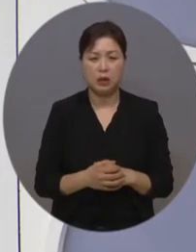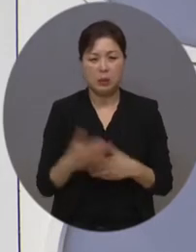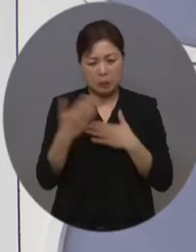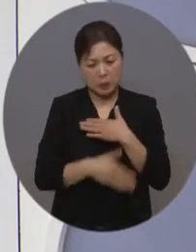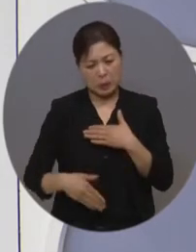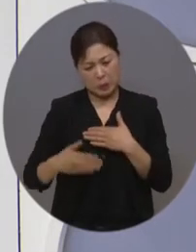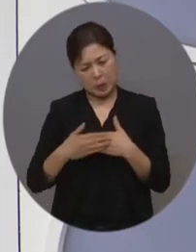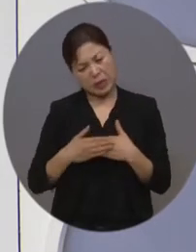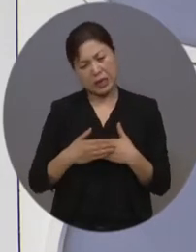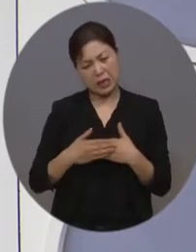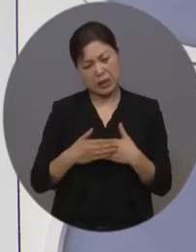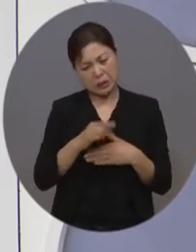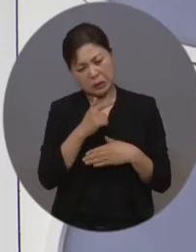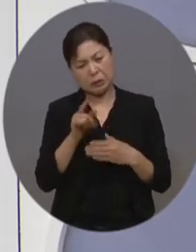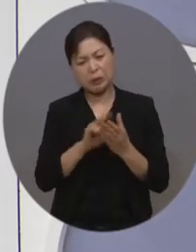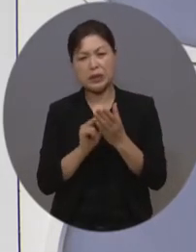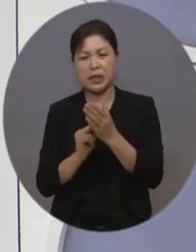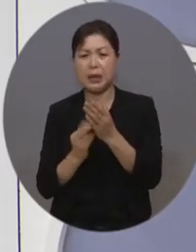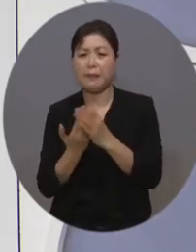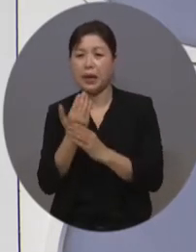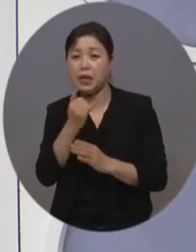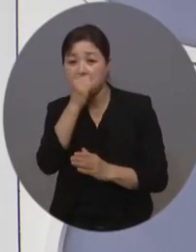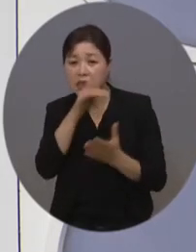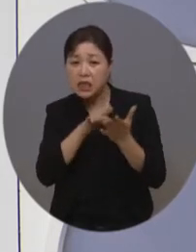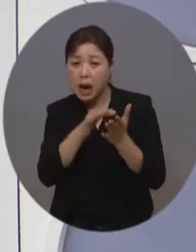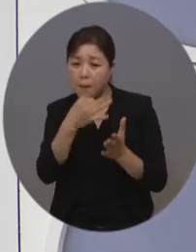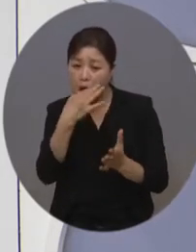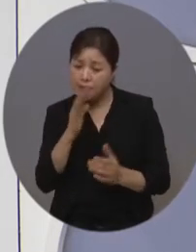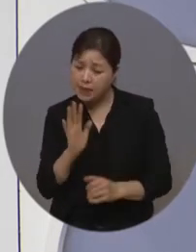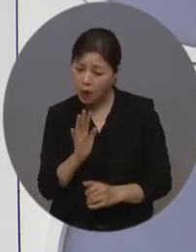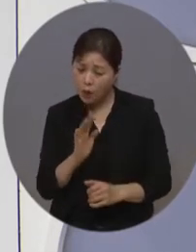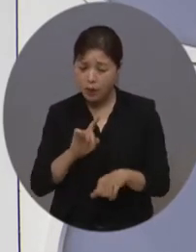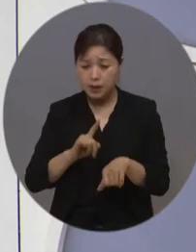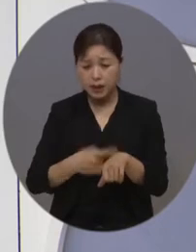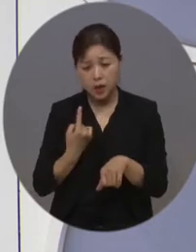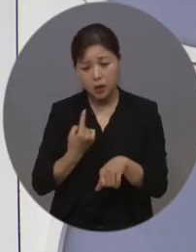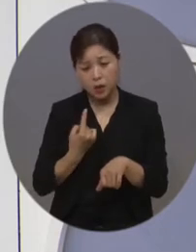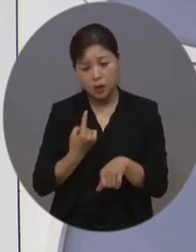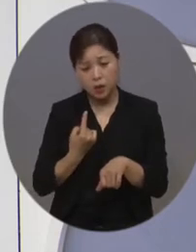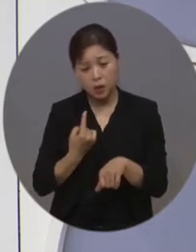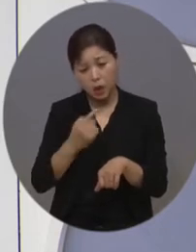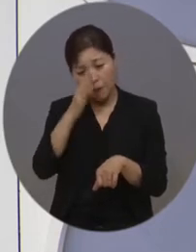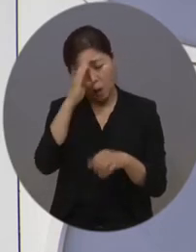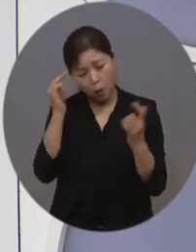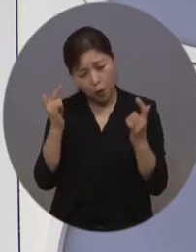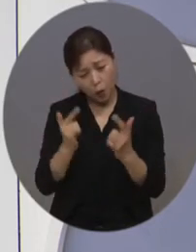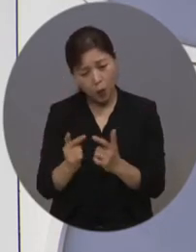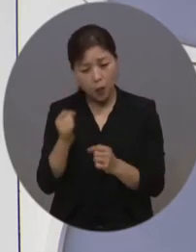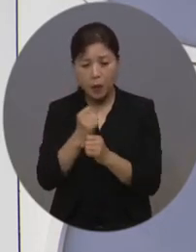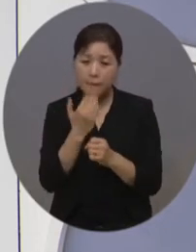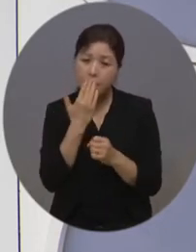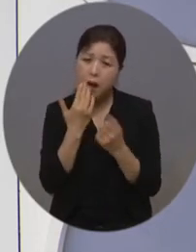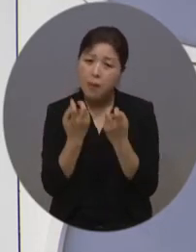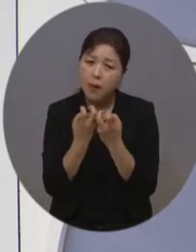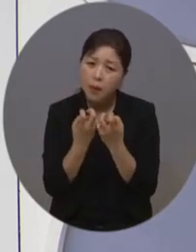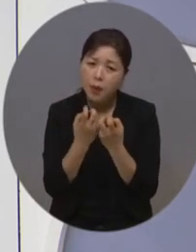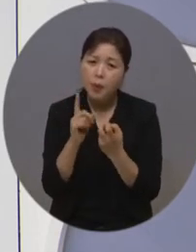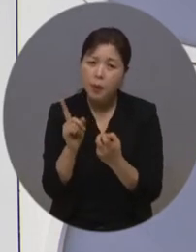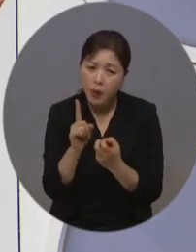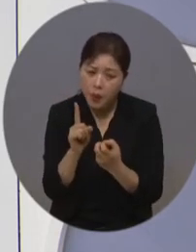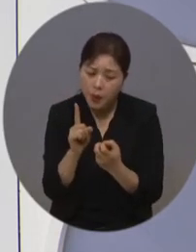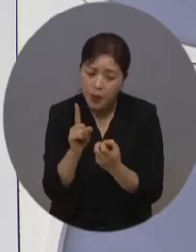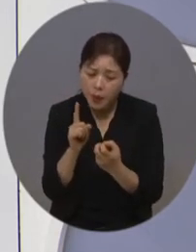약을 먹거나 그러지 하지 않아도 되지 않겠느냐 하는 것이 이제 제 생각이었었고요. 그래서 그걸 이제